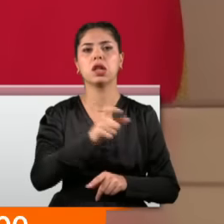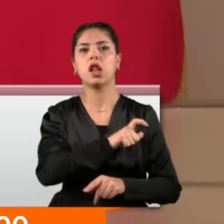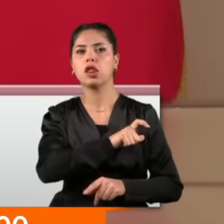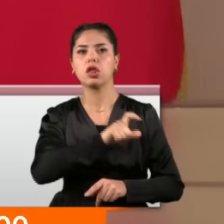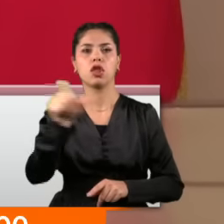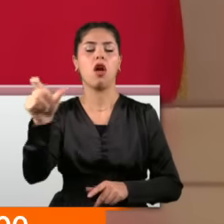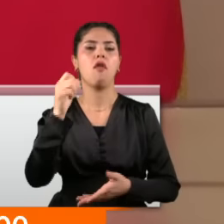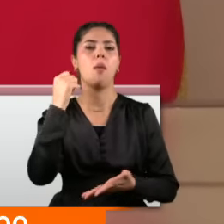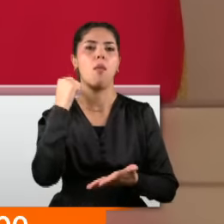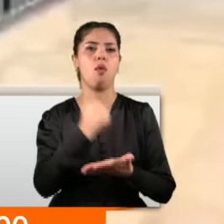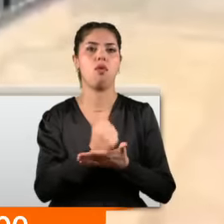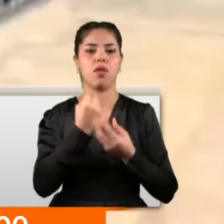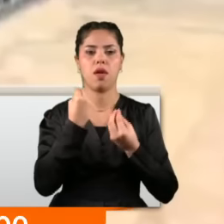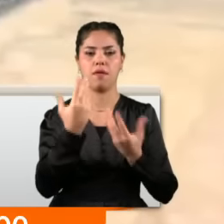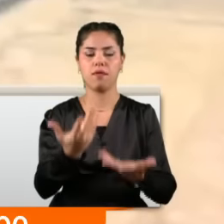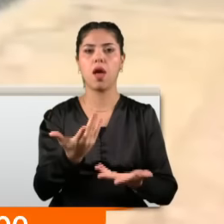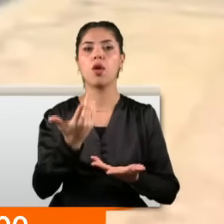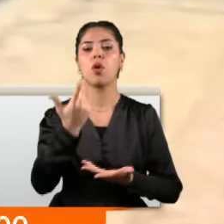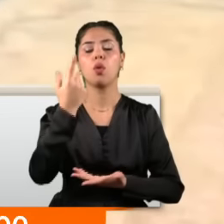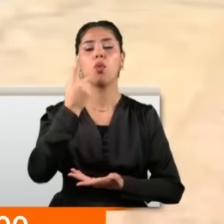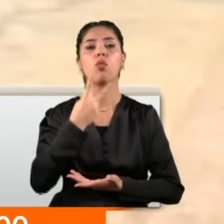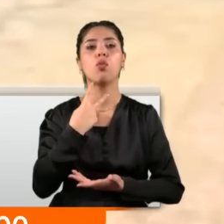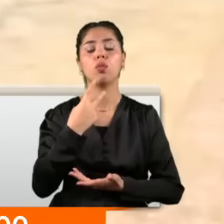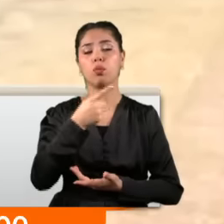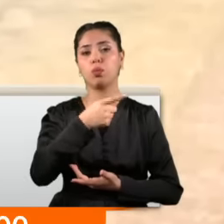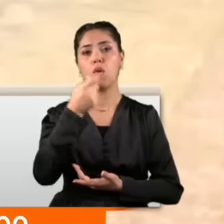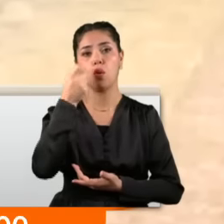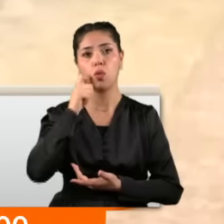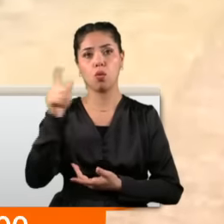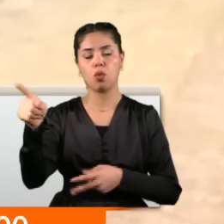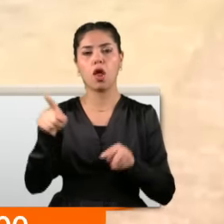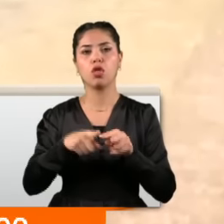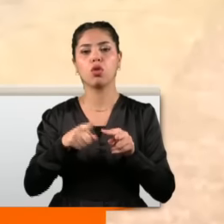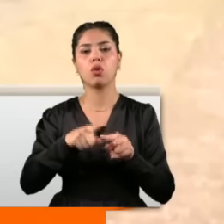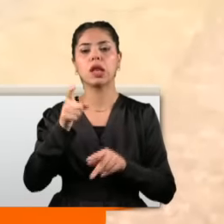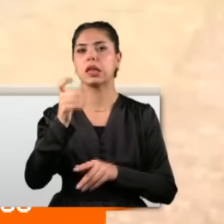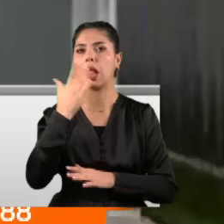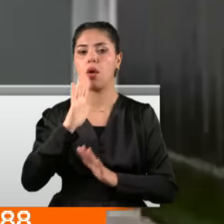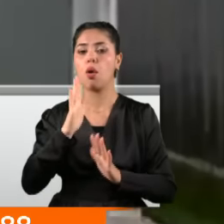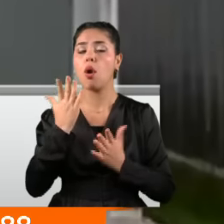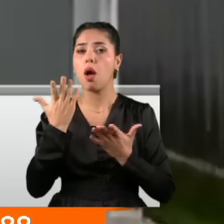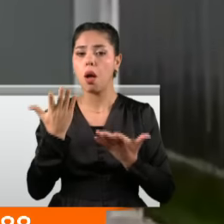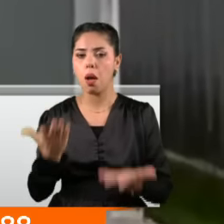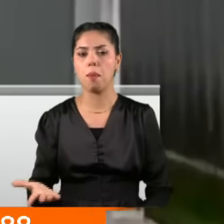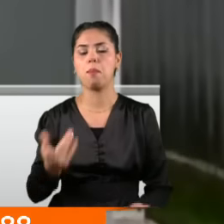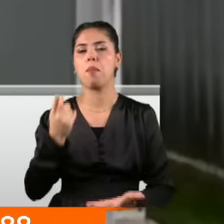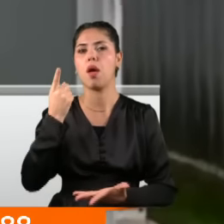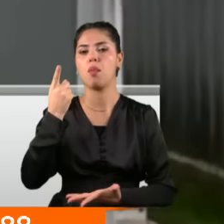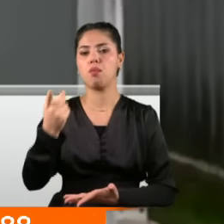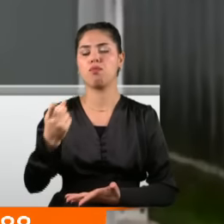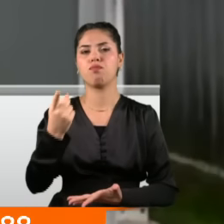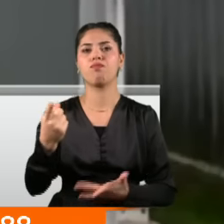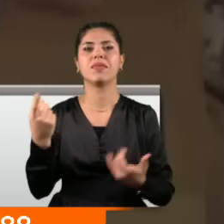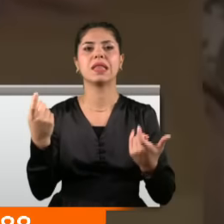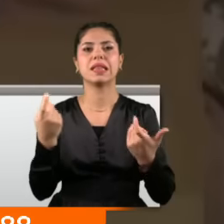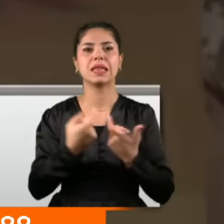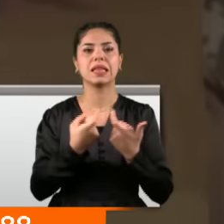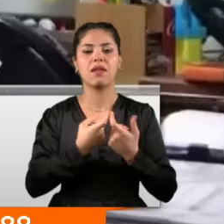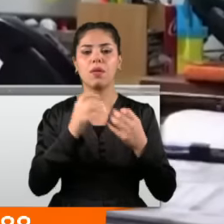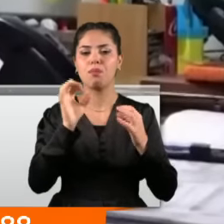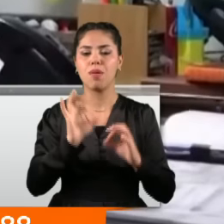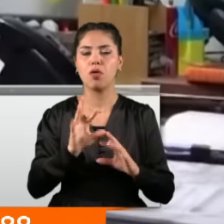onayladı. Ukrayna nükleer sahibi değil ancak Rusya füzelere verilen son desteği nükleer sahibi ülkenin savaşa girişi olarak